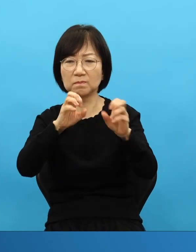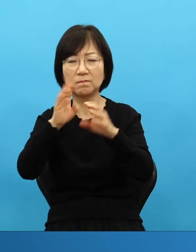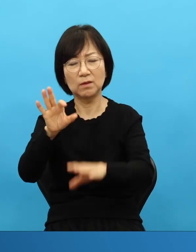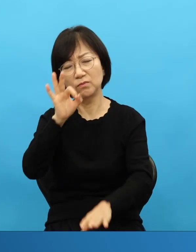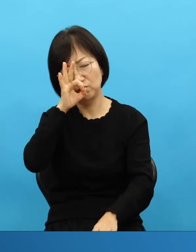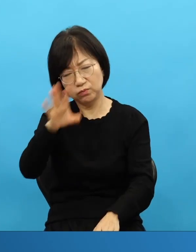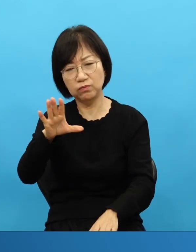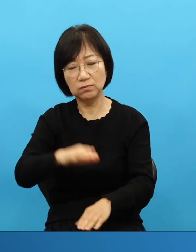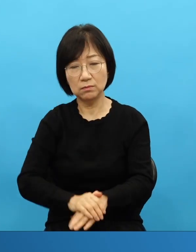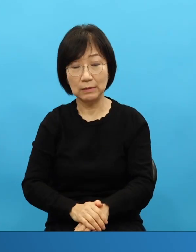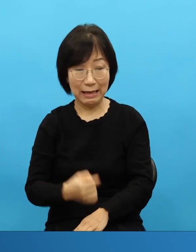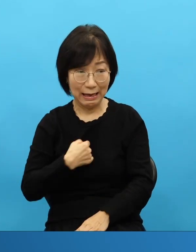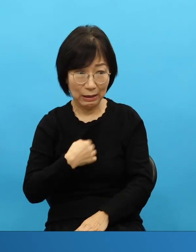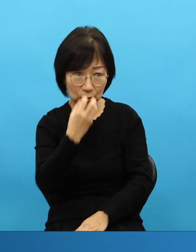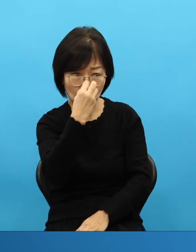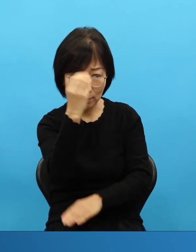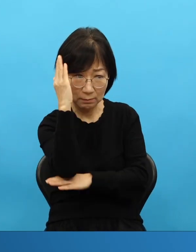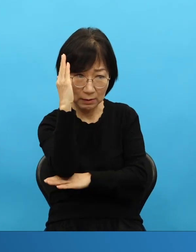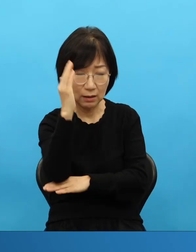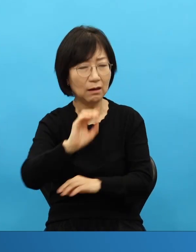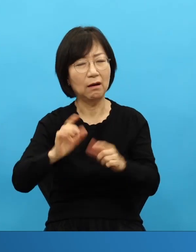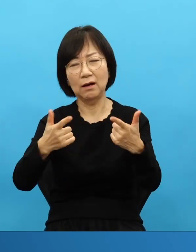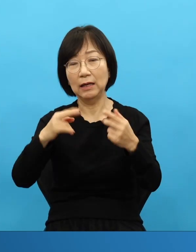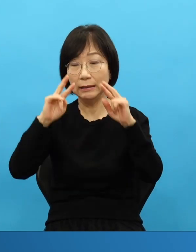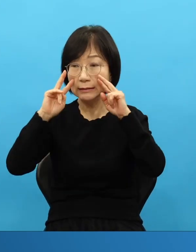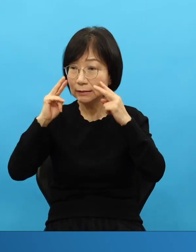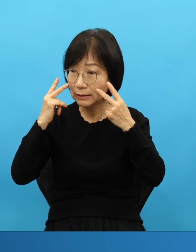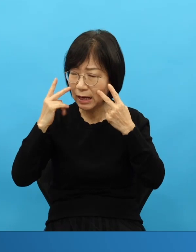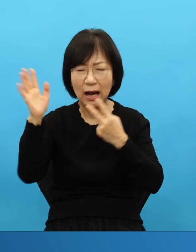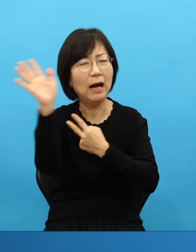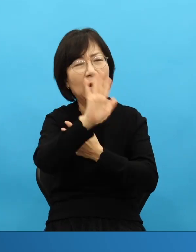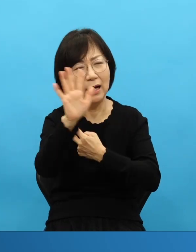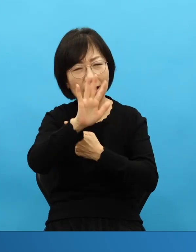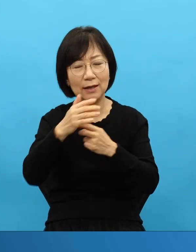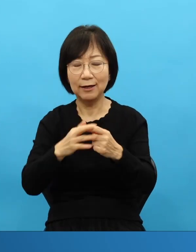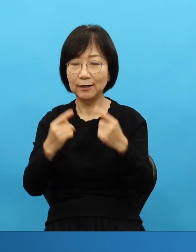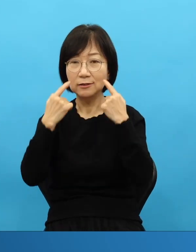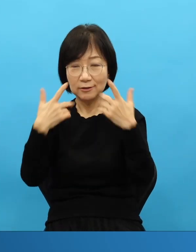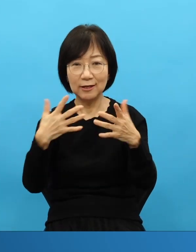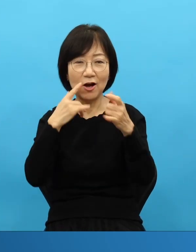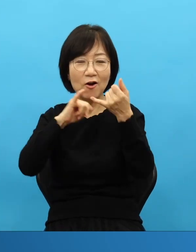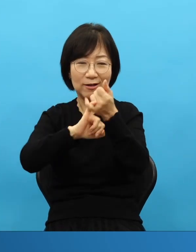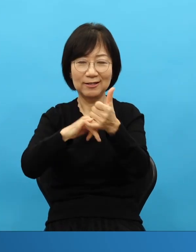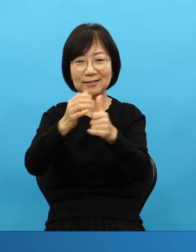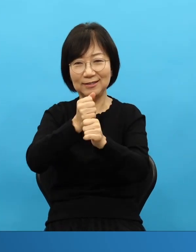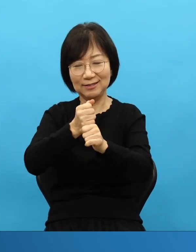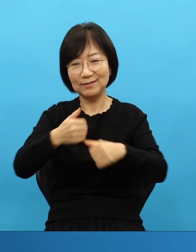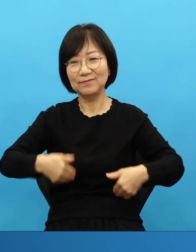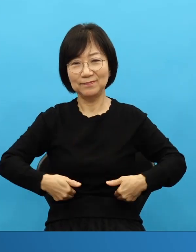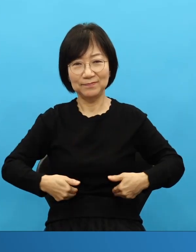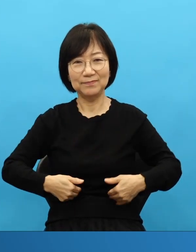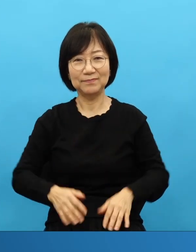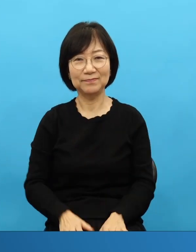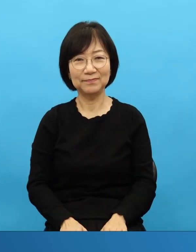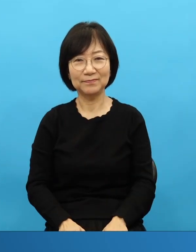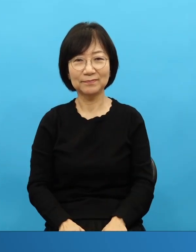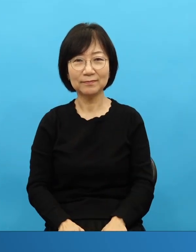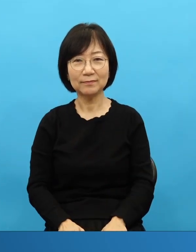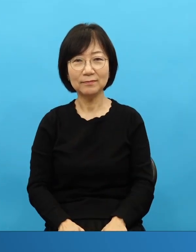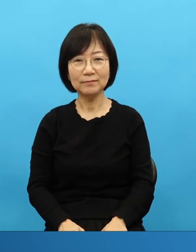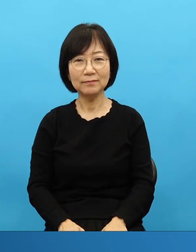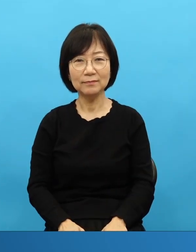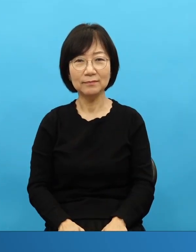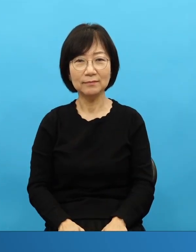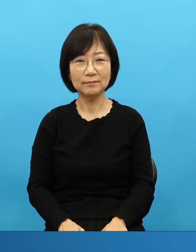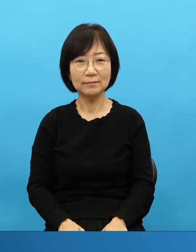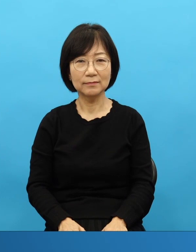아닙니다. 착각도 아닙니다. This is not arrogance. This is not 언약을 정확하게 misconception. 잡아야 돼요. Accurately hold to the covenant. 모세가 이때를 위해서 하나님